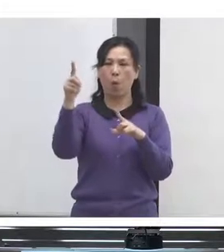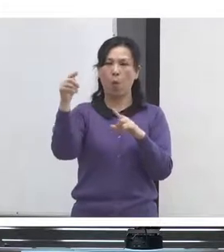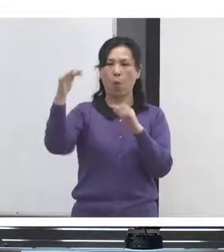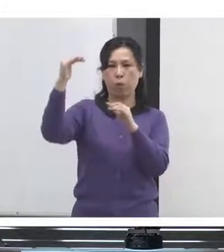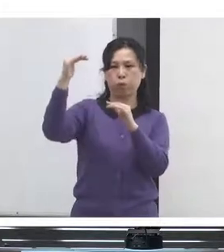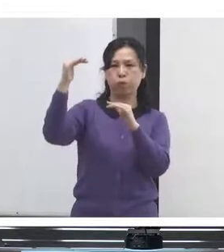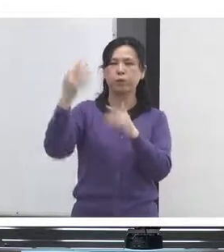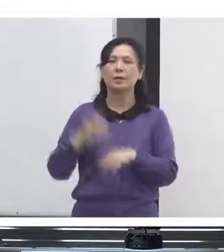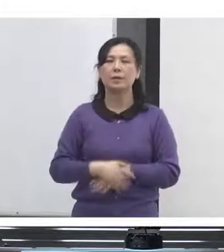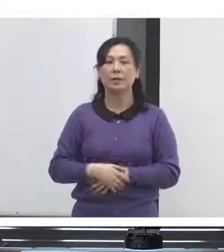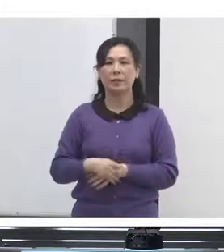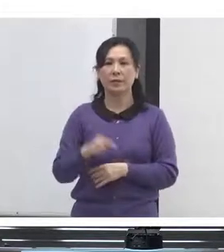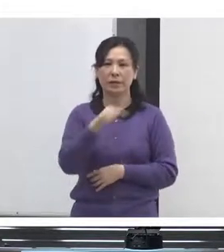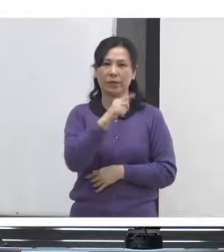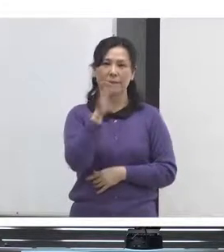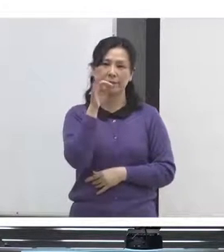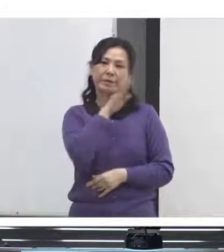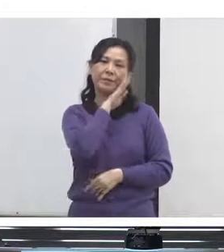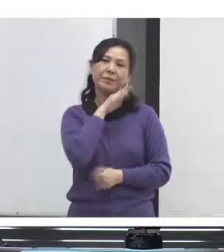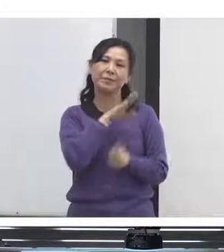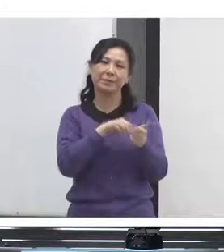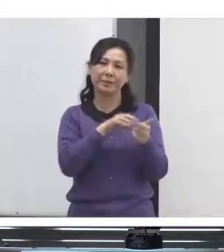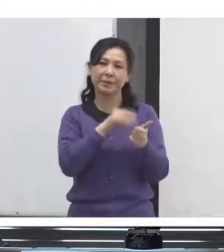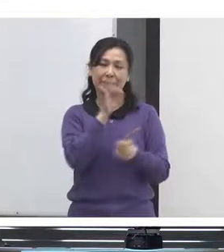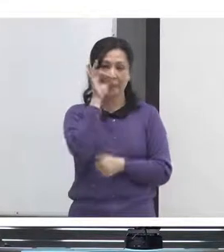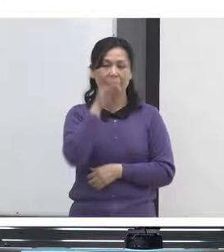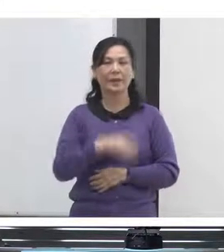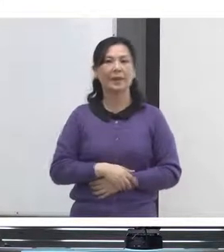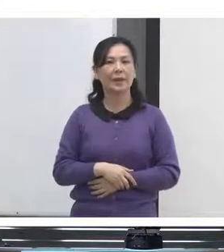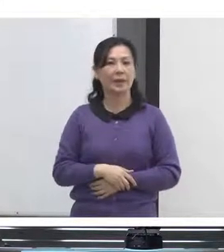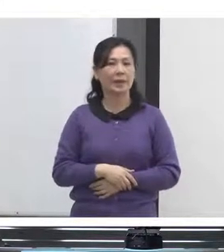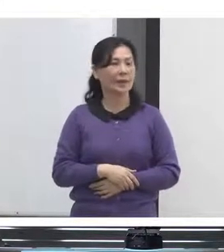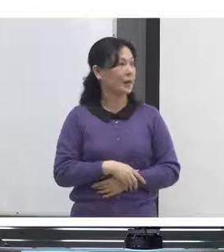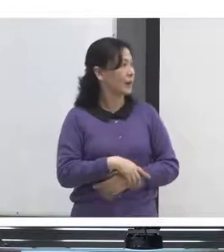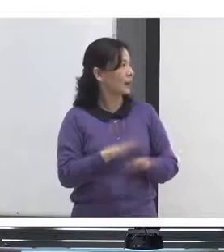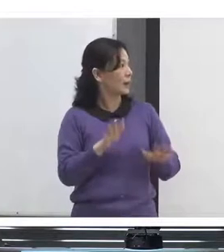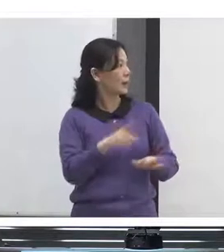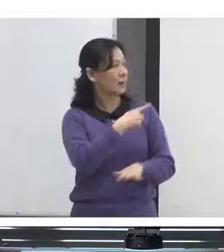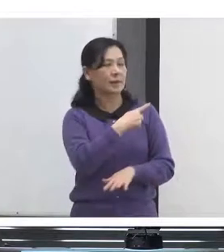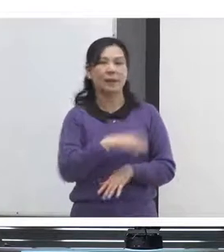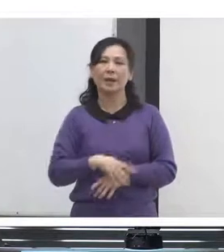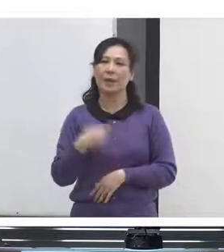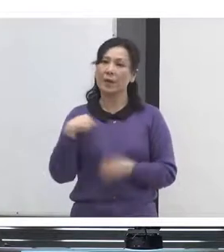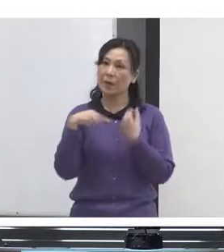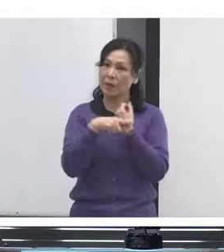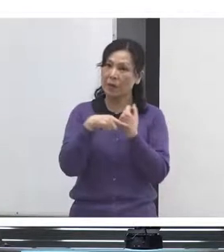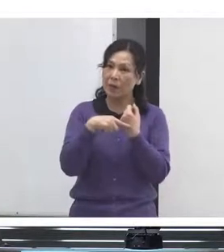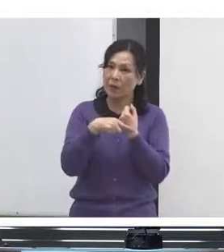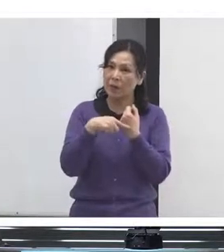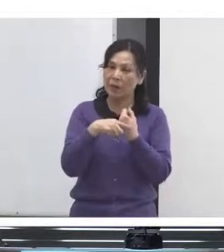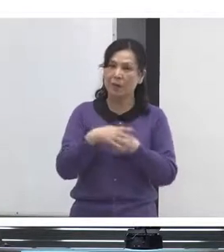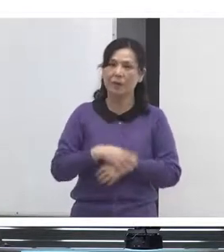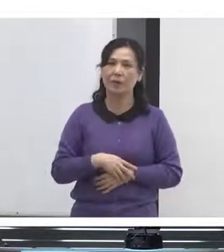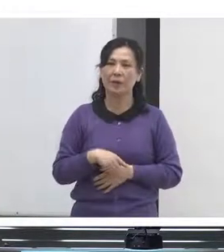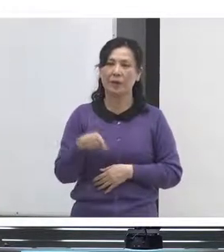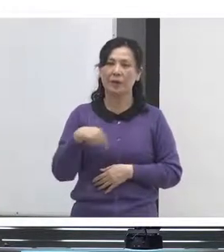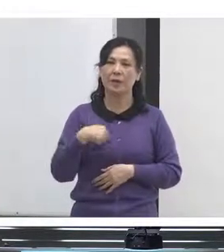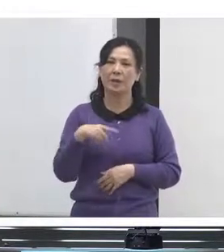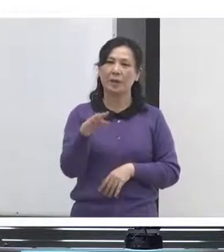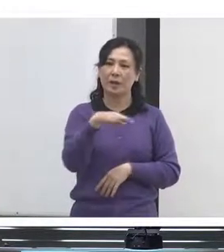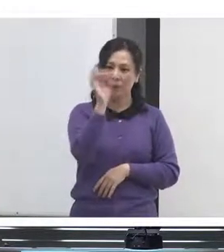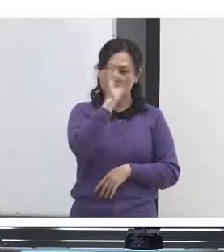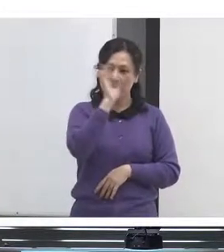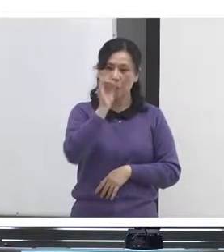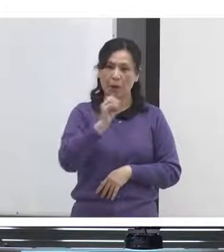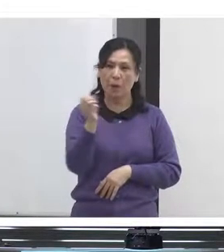态，那这是可以大家参考。那我现在讲一下这个所谓的我的研究，就是我搜寻了8个相关的城